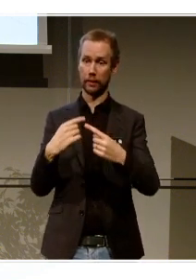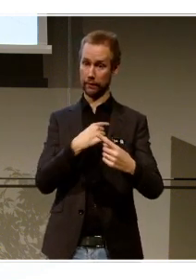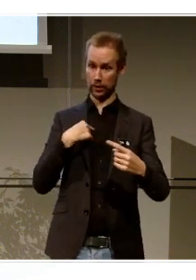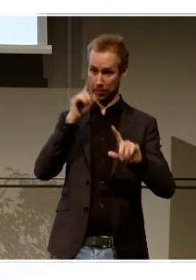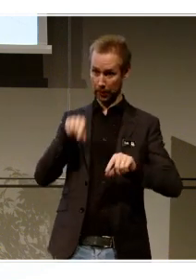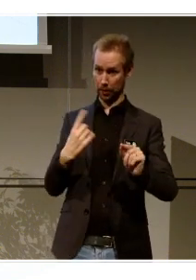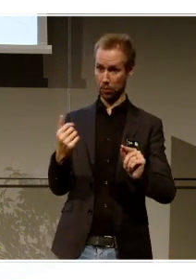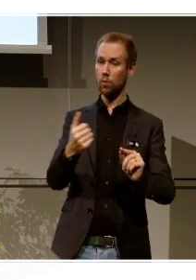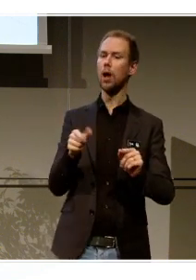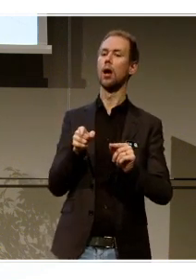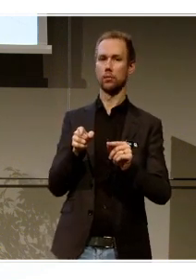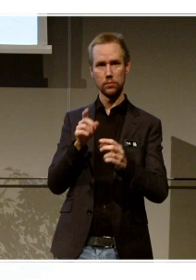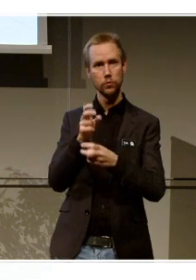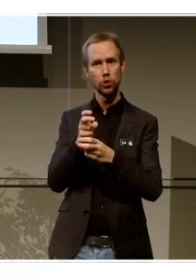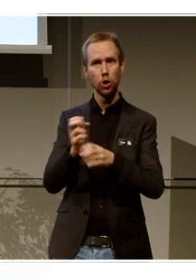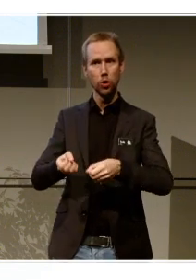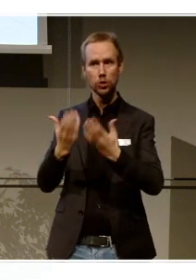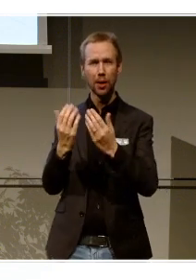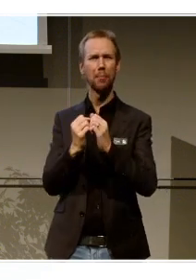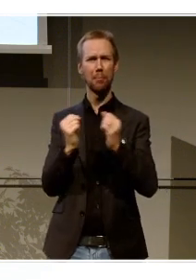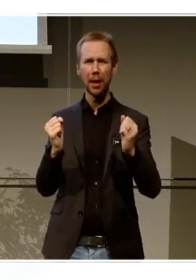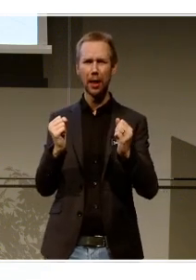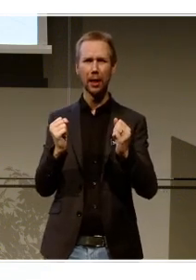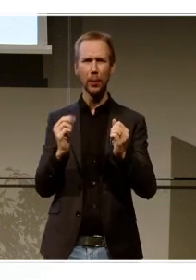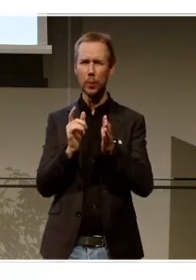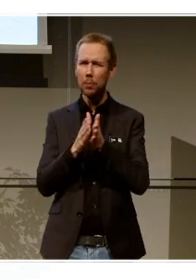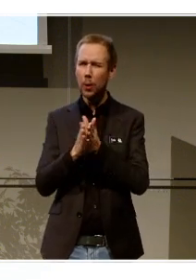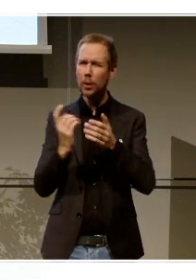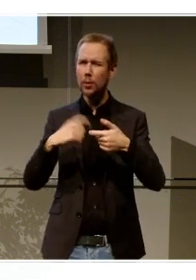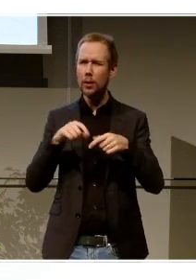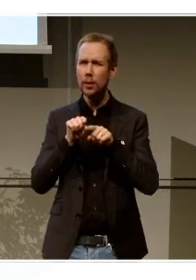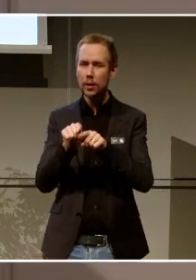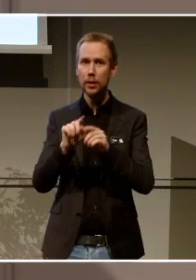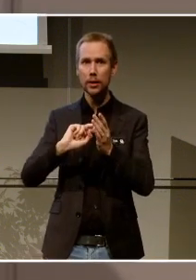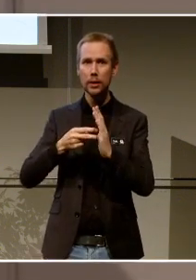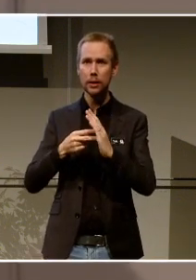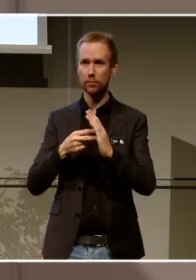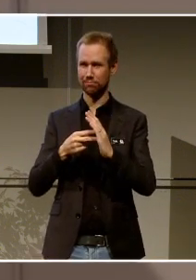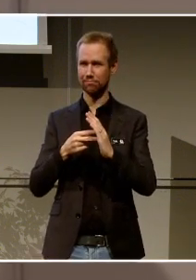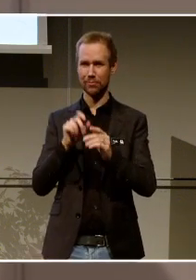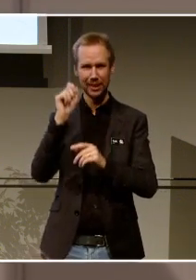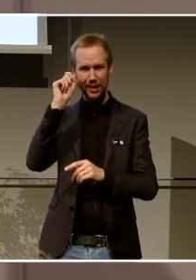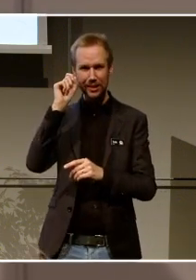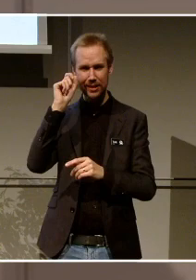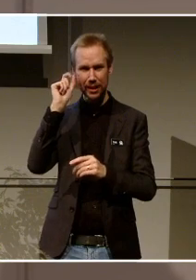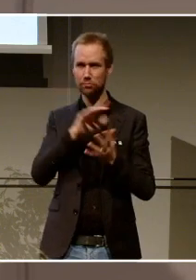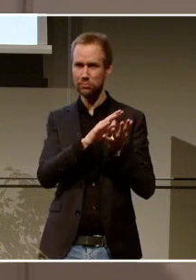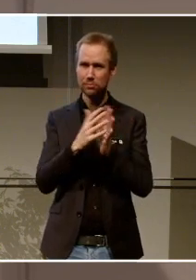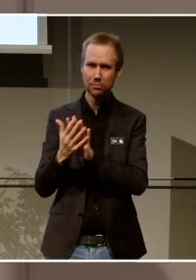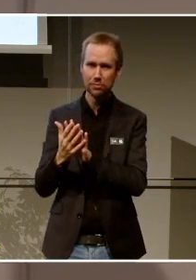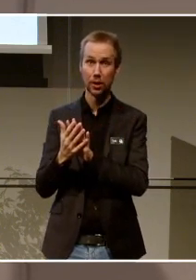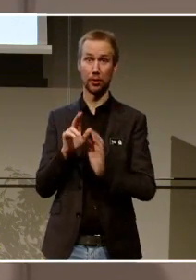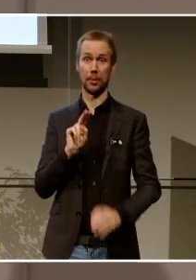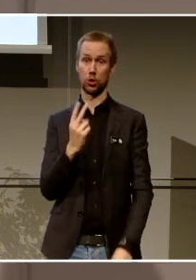en utmaning med den här tekniken och digitalisering som jag själv uppmärksammade för 20 år sedan när jag skrev min doktorsavhandling